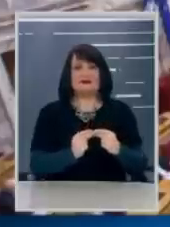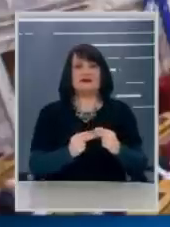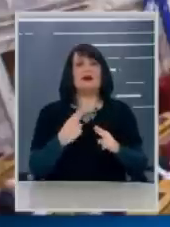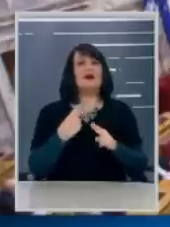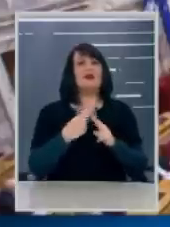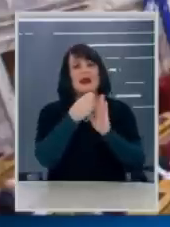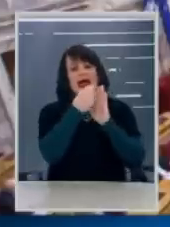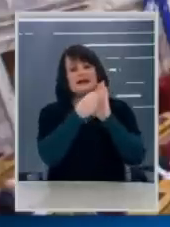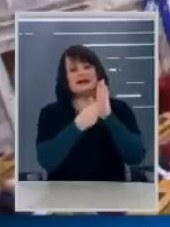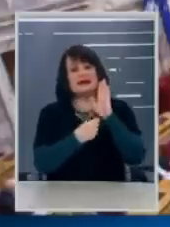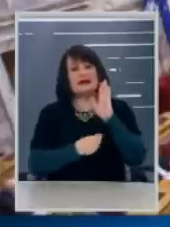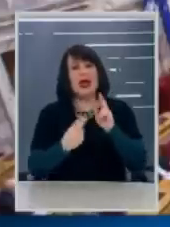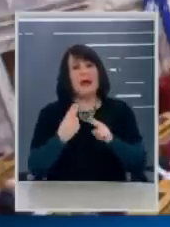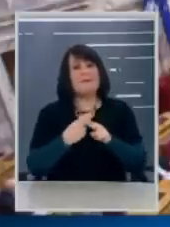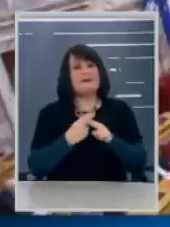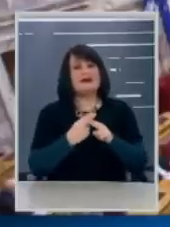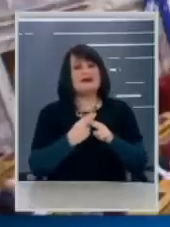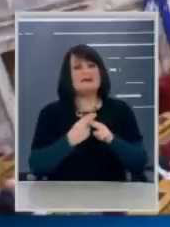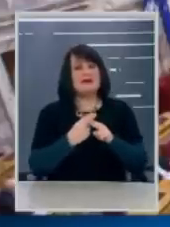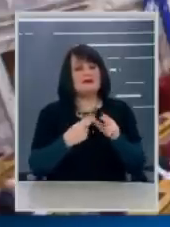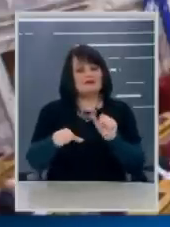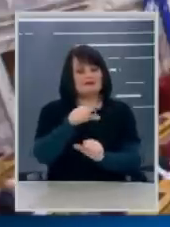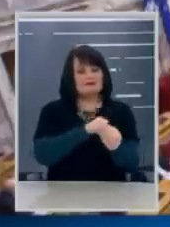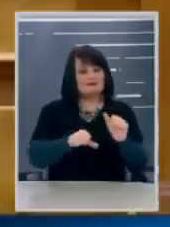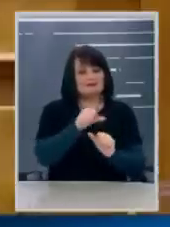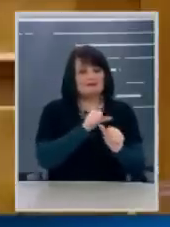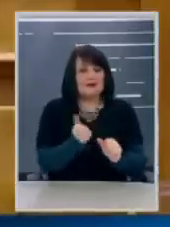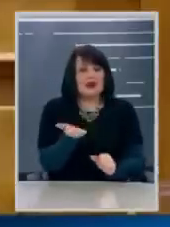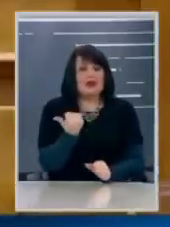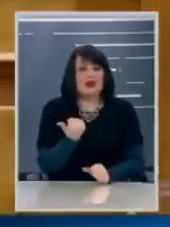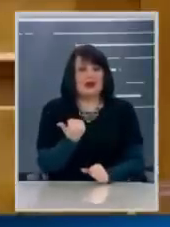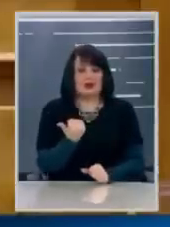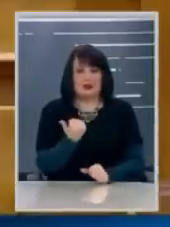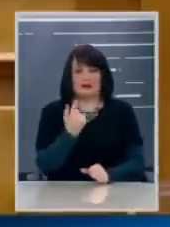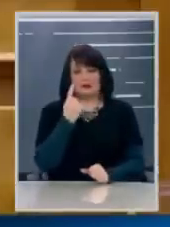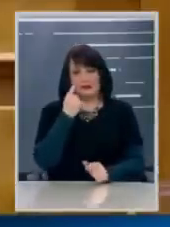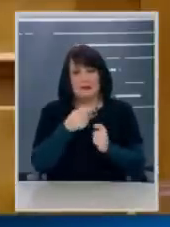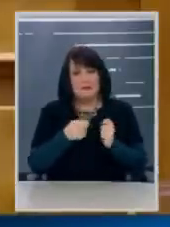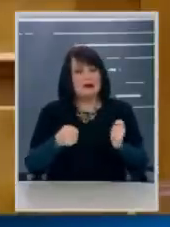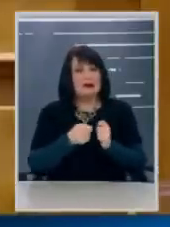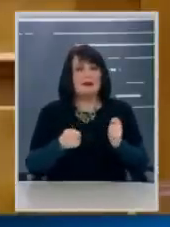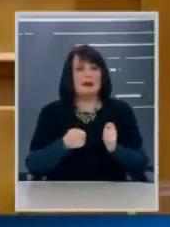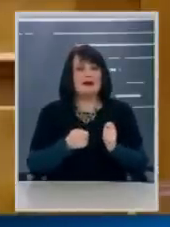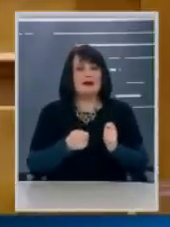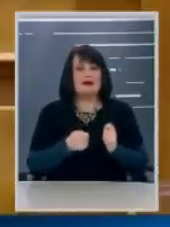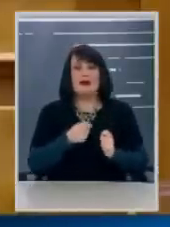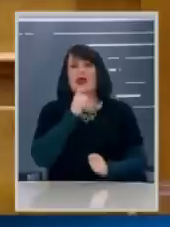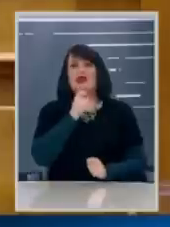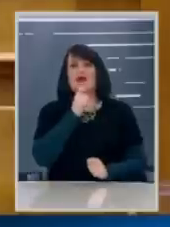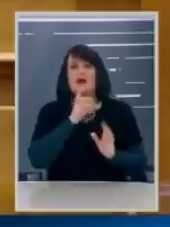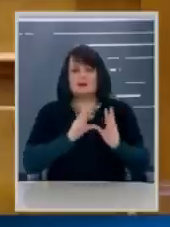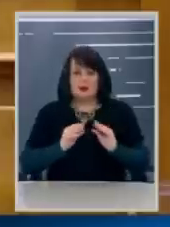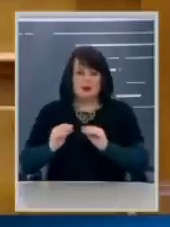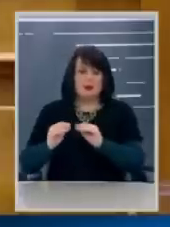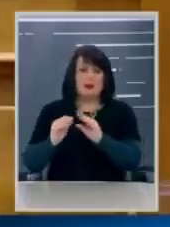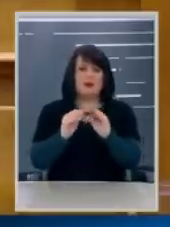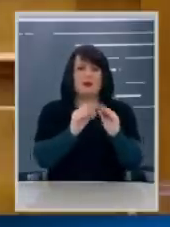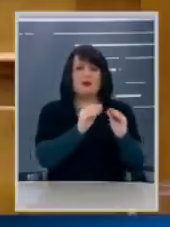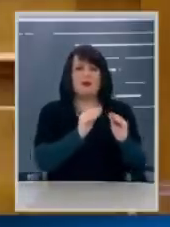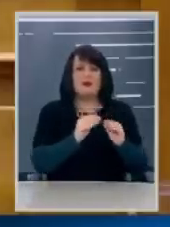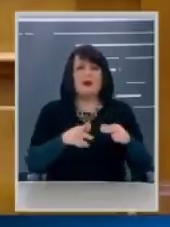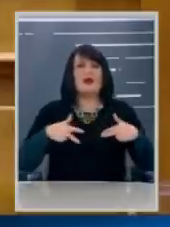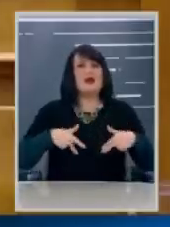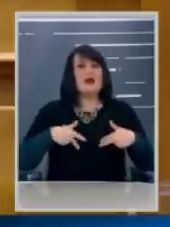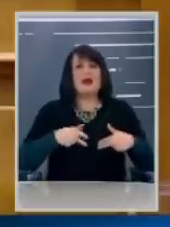ατζέντα αλλαγών που θα γίνουν ή μέτρων. Συζητήσεις δημοσιογραφικές γίνονται. Η κυβέρνηση